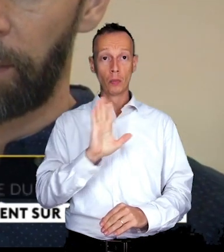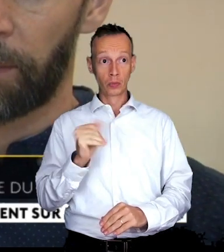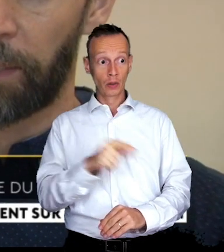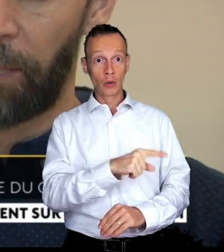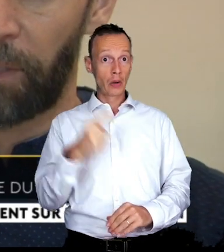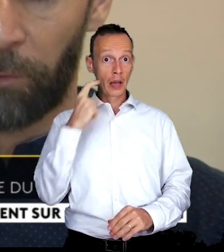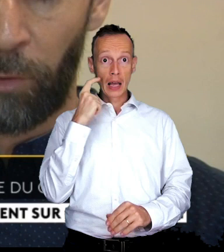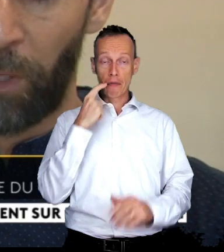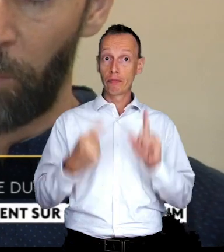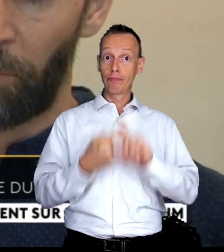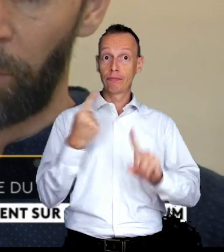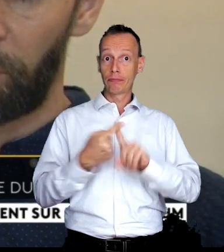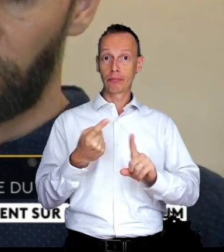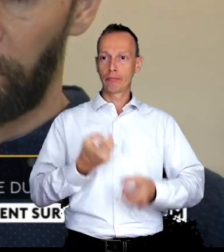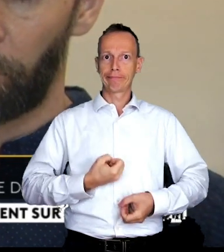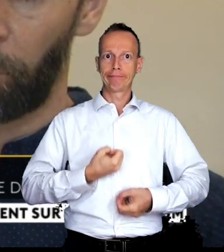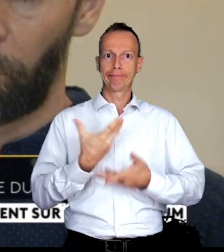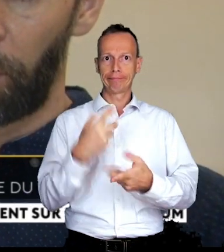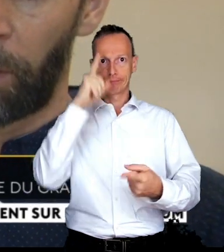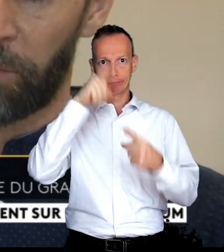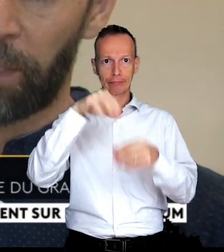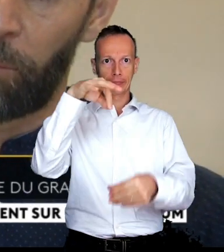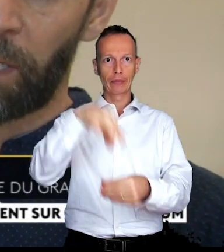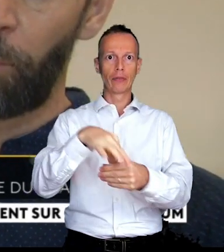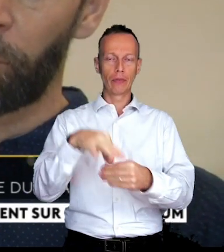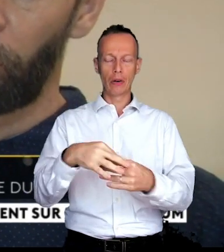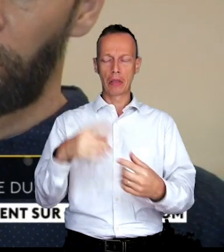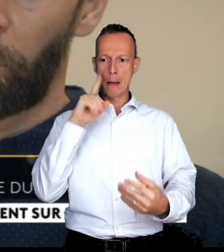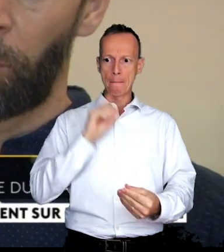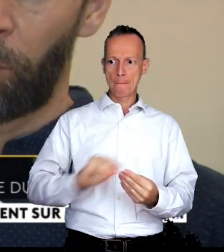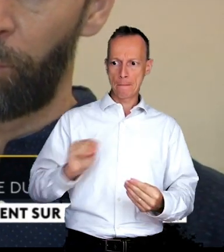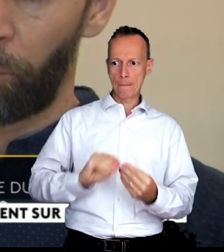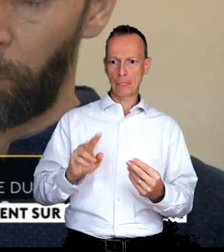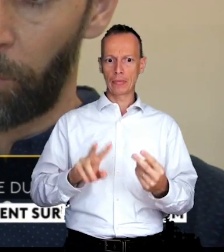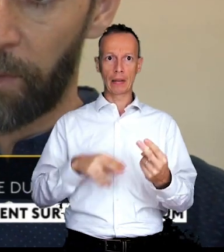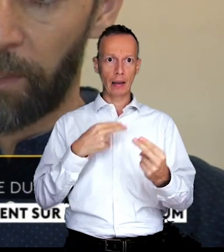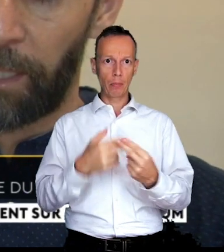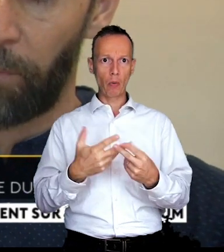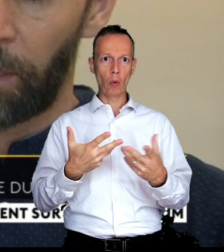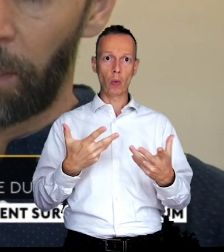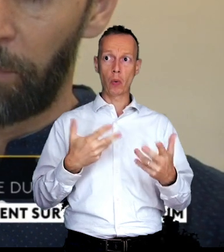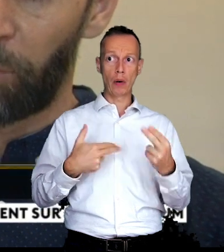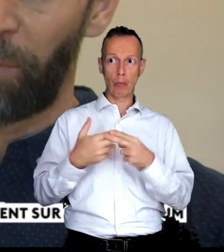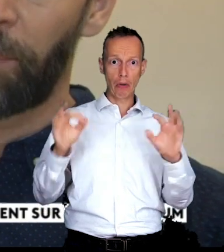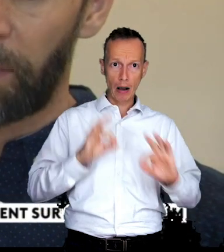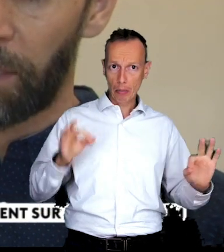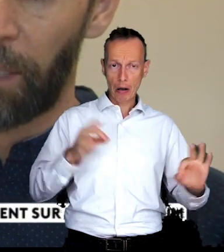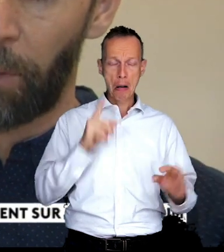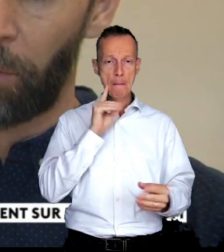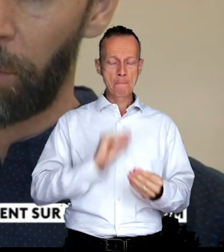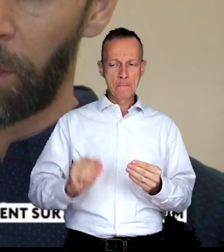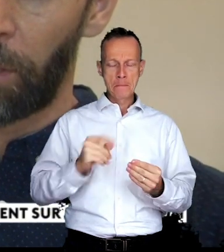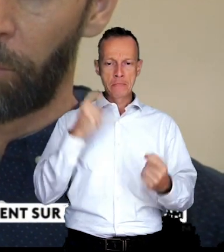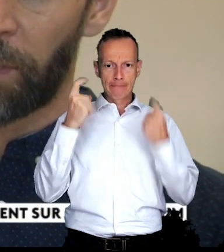il y a un tiers des élèves qui voteront pour la première fois le dimanche 4 octobre. Donc c'est aussi important pour ces élèves de verbaliser